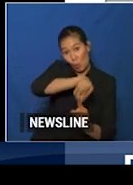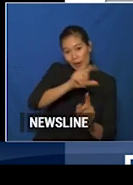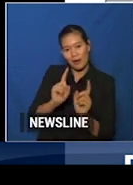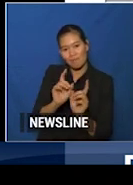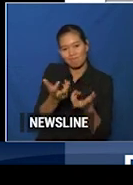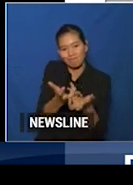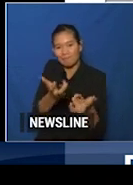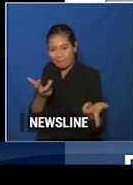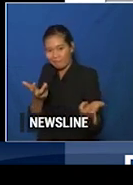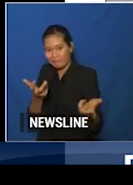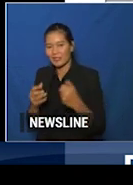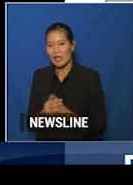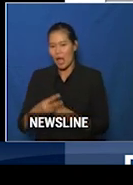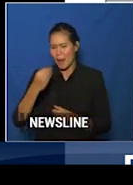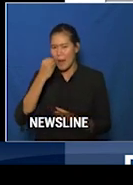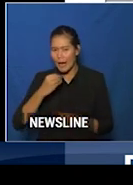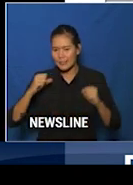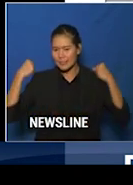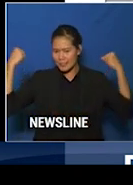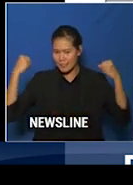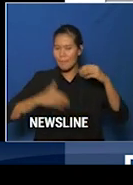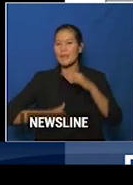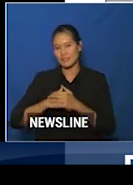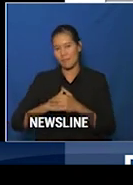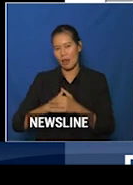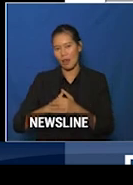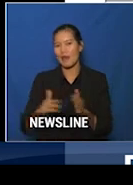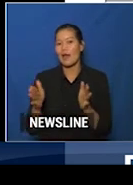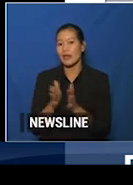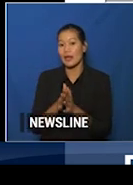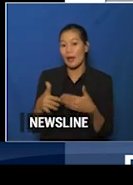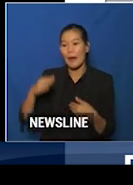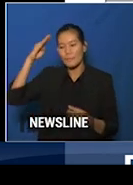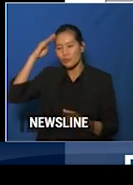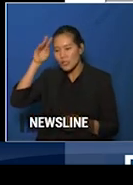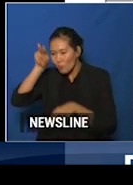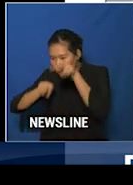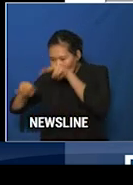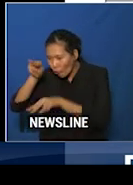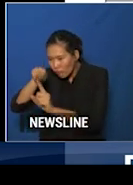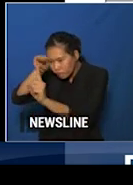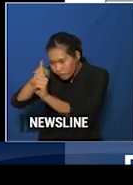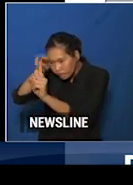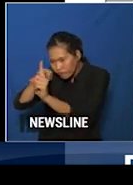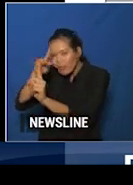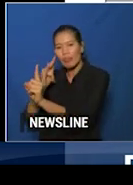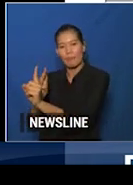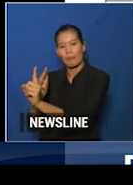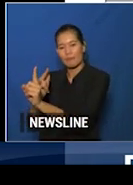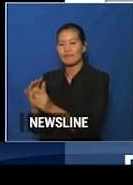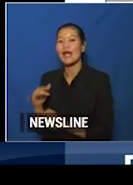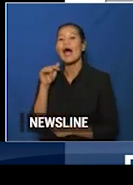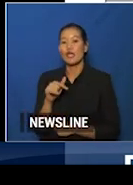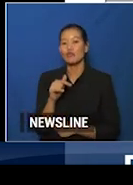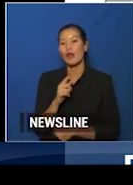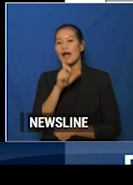asupan gizinya maksimal dan dilakukan monitoring oleh petugas kesehatan ini adalah upaya-upaya untuk